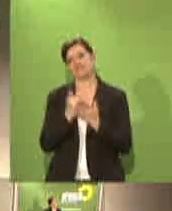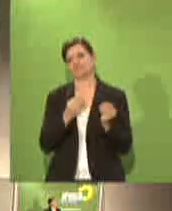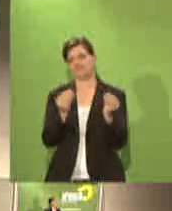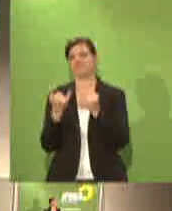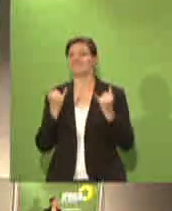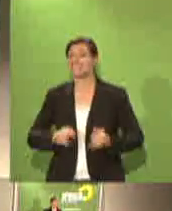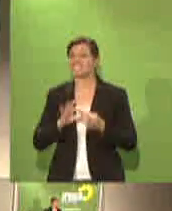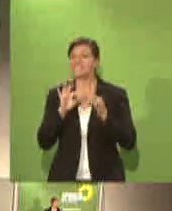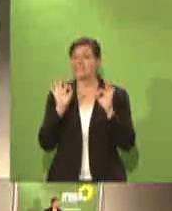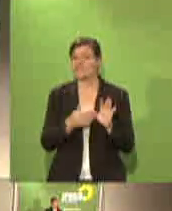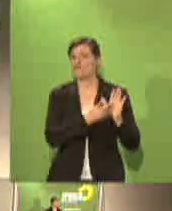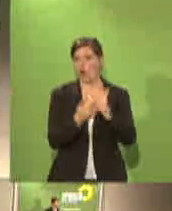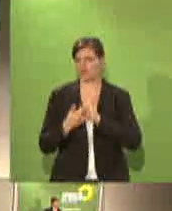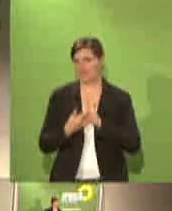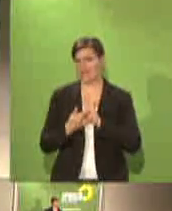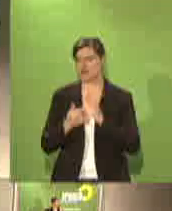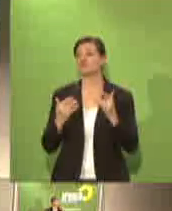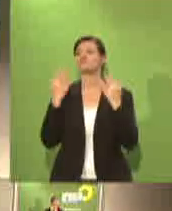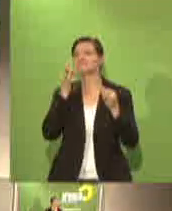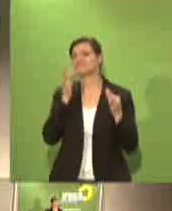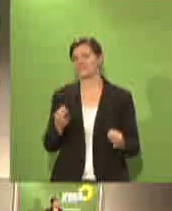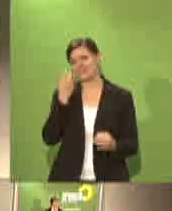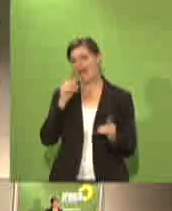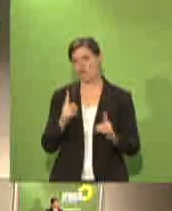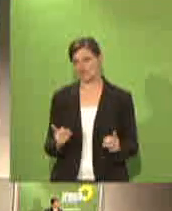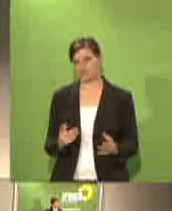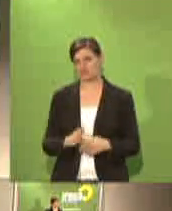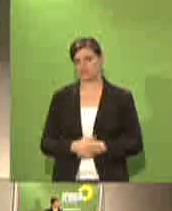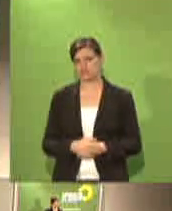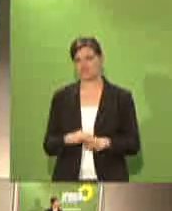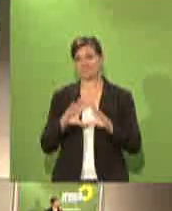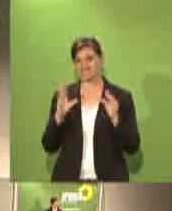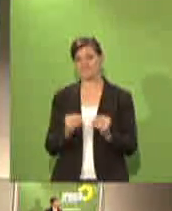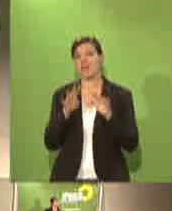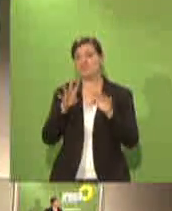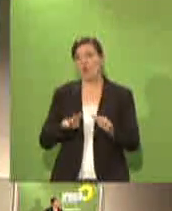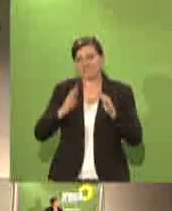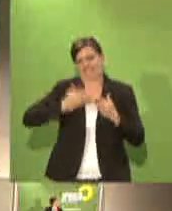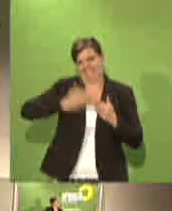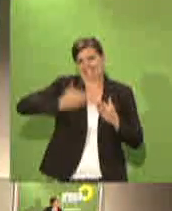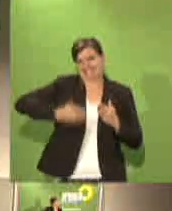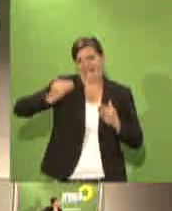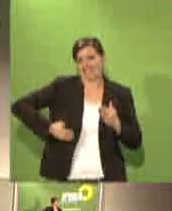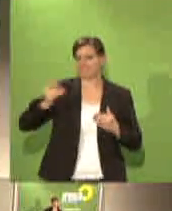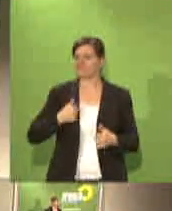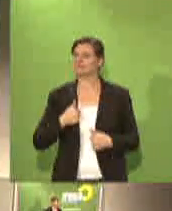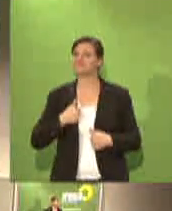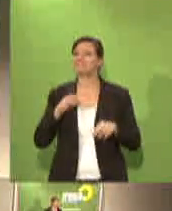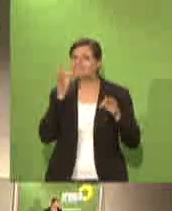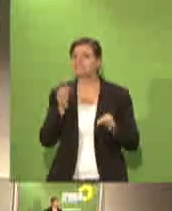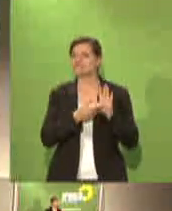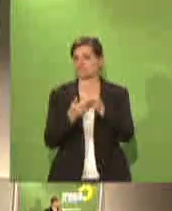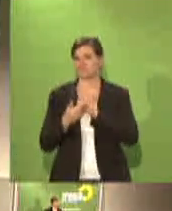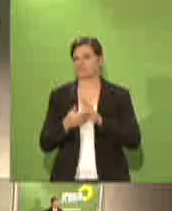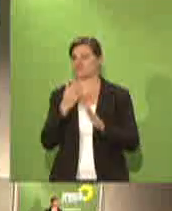nicht vorstellen und auch später nicht ausführlich machen, weil es sich hier um 19 DIN A4 Seiten handelt, sondern bitte euch, dass ihr euch das jetzt